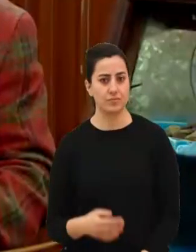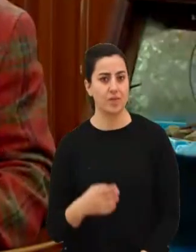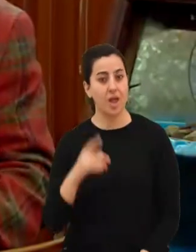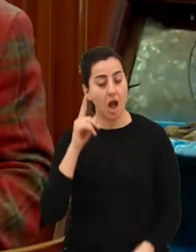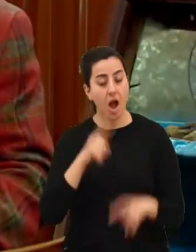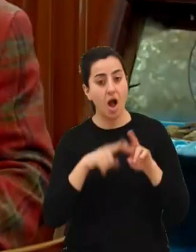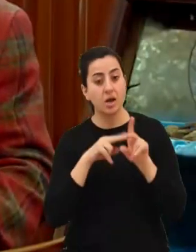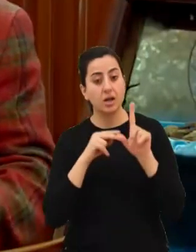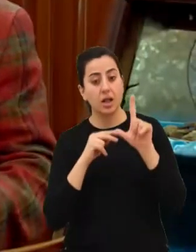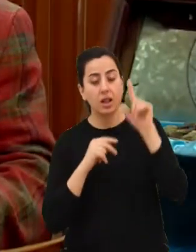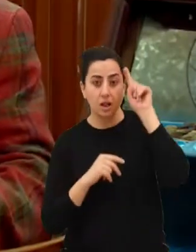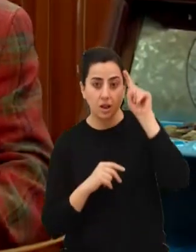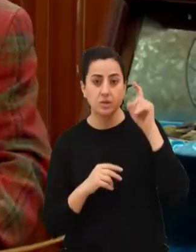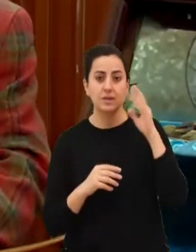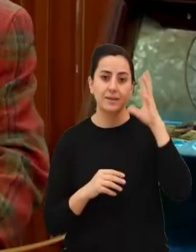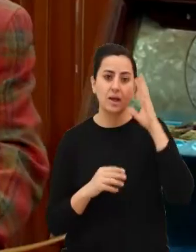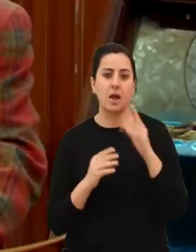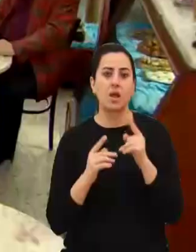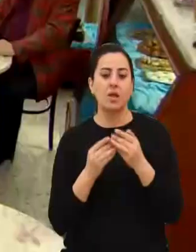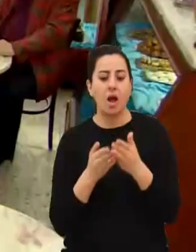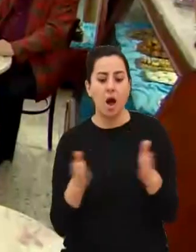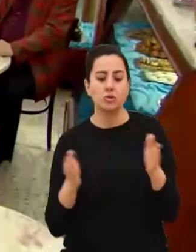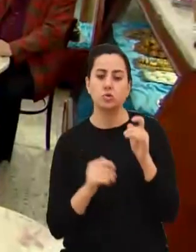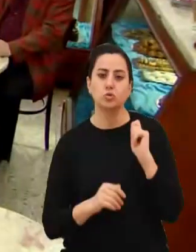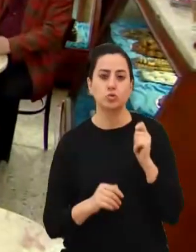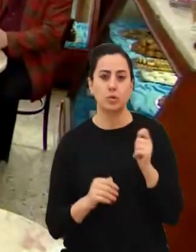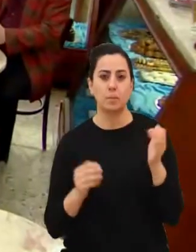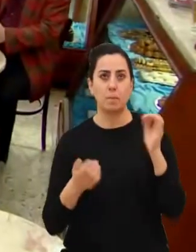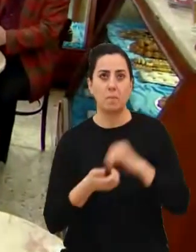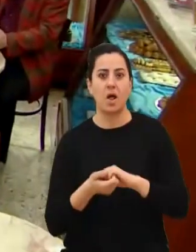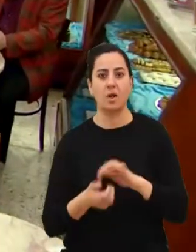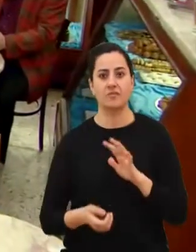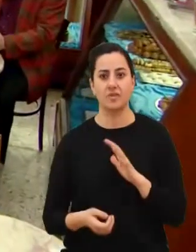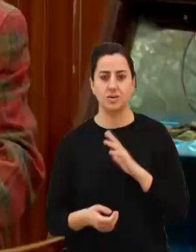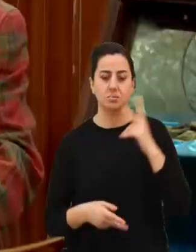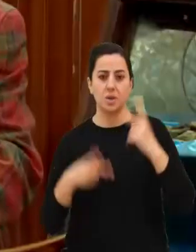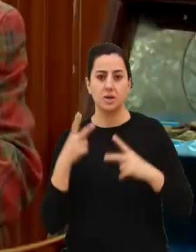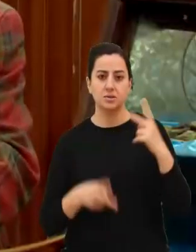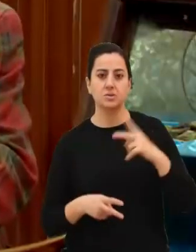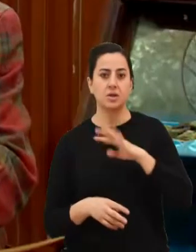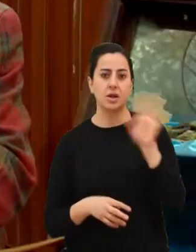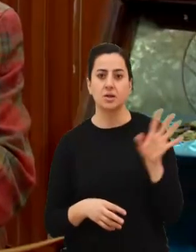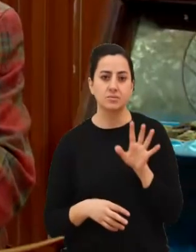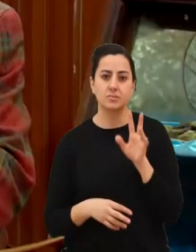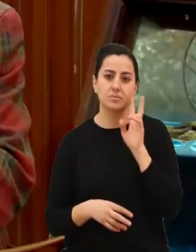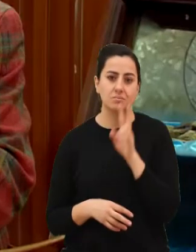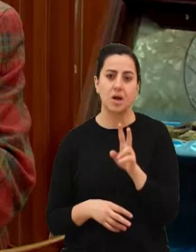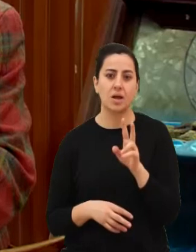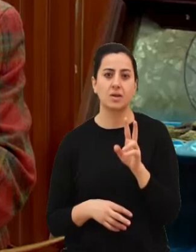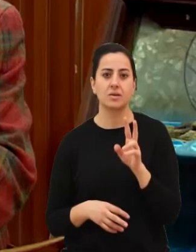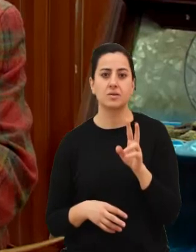Akıllıyla deliyi ayırmak zordur bazen. Çoğunluğa göre davranmayana deli,